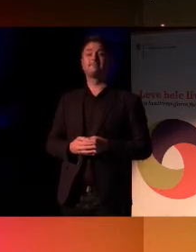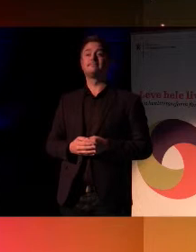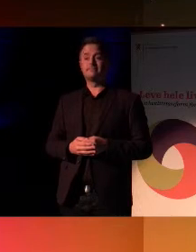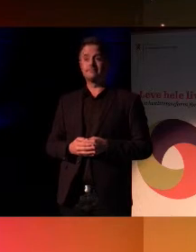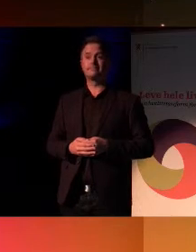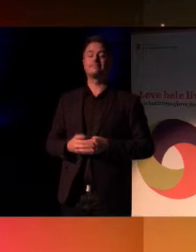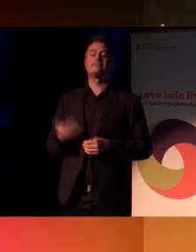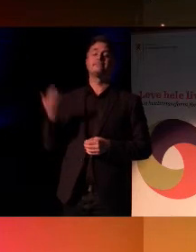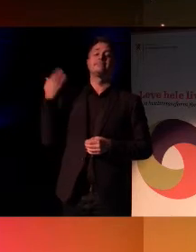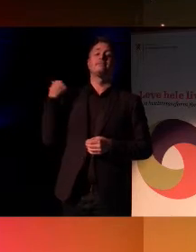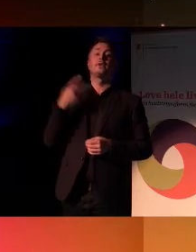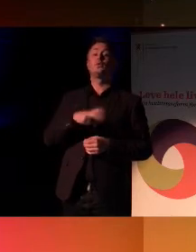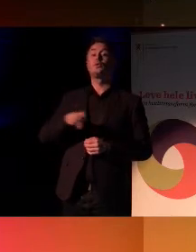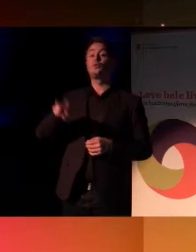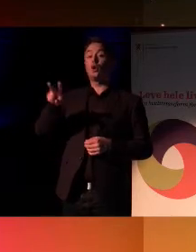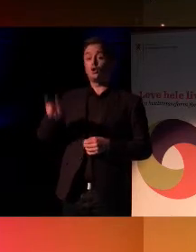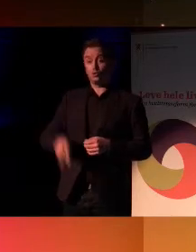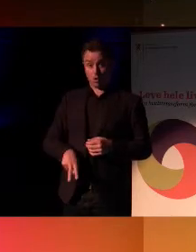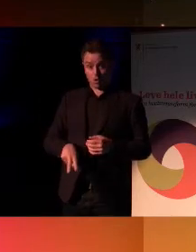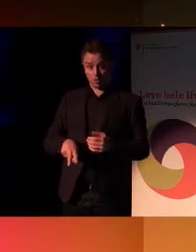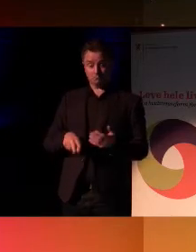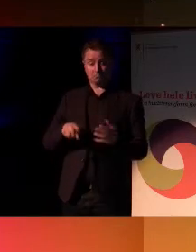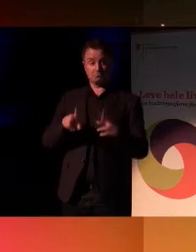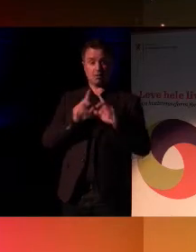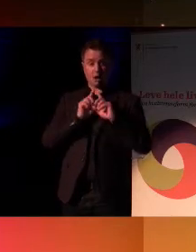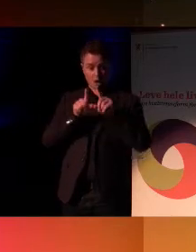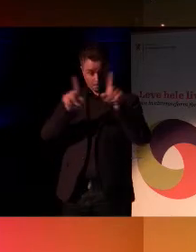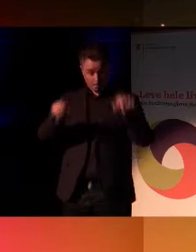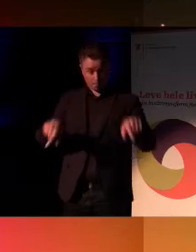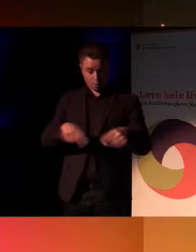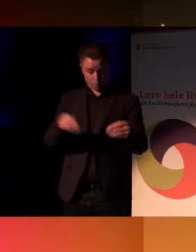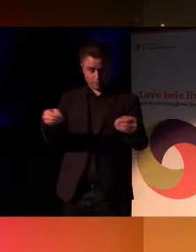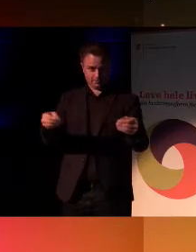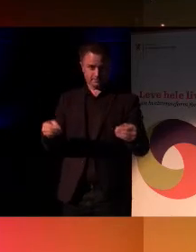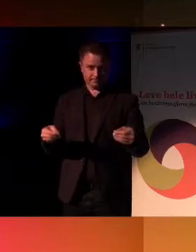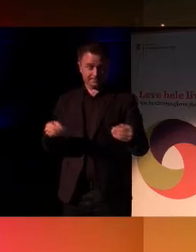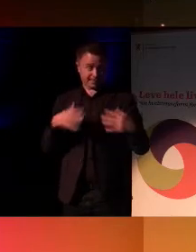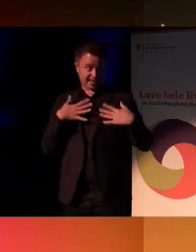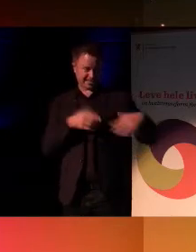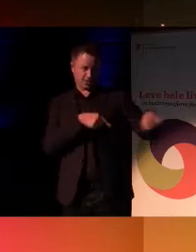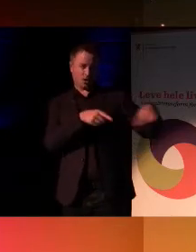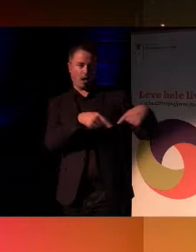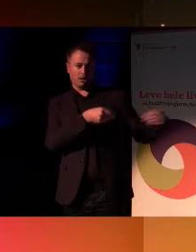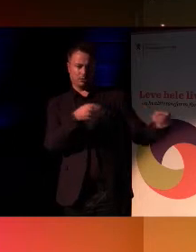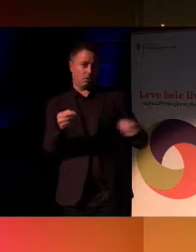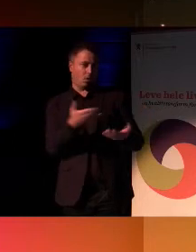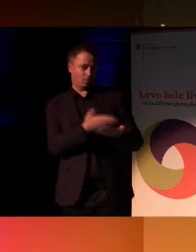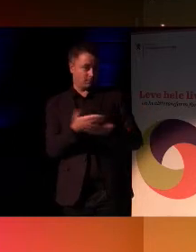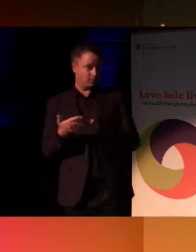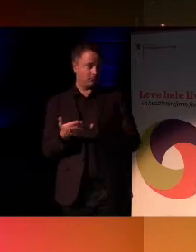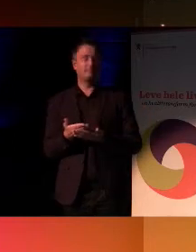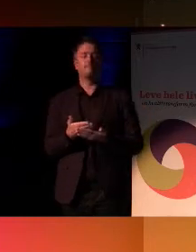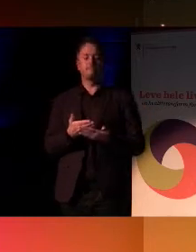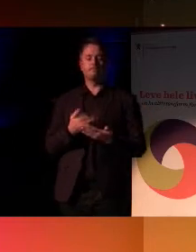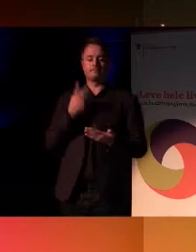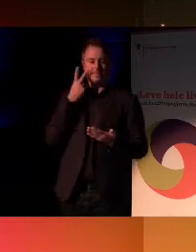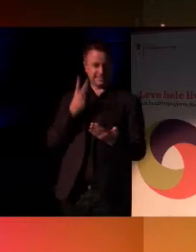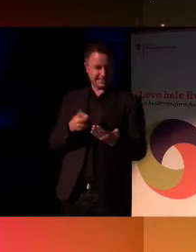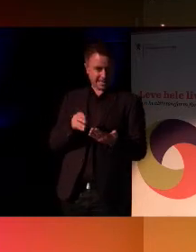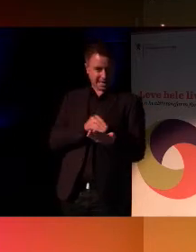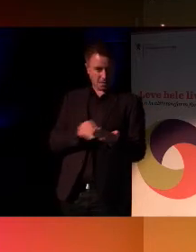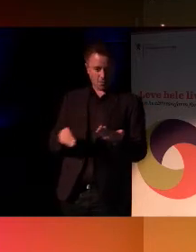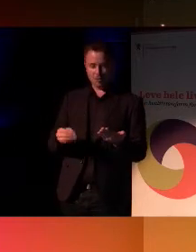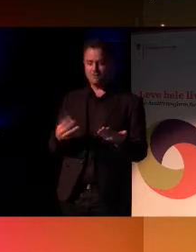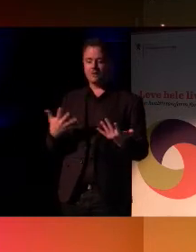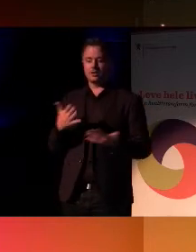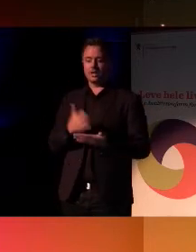I 2012 så kom det en rapport fra Helsedirektoratet, eller på oppdrag fra Helsedirektoratet, der en igjen så på hva som var tilbud